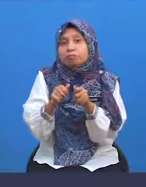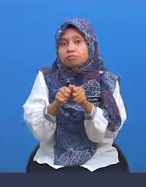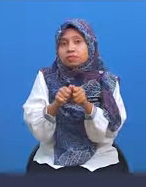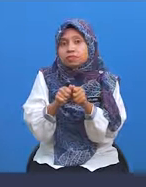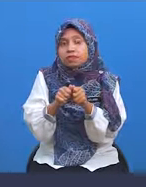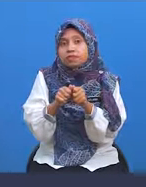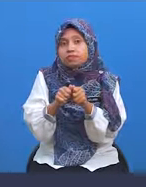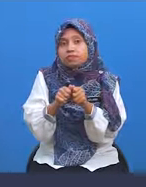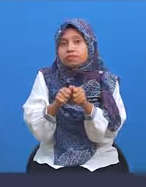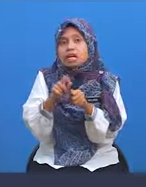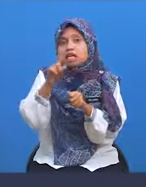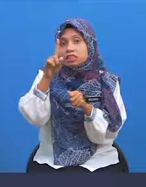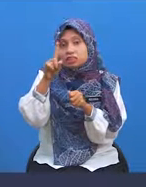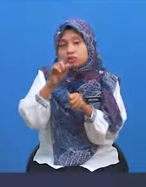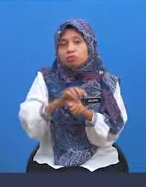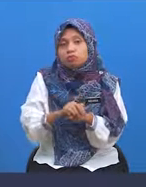1.